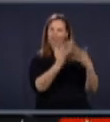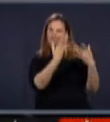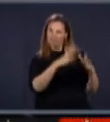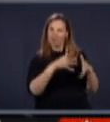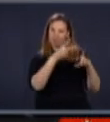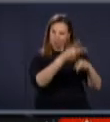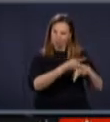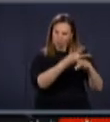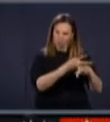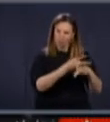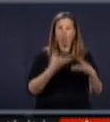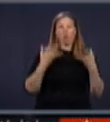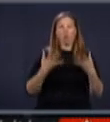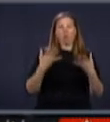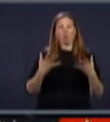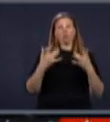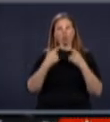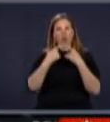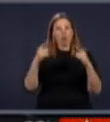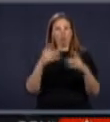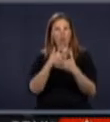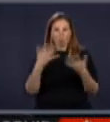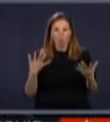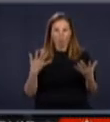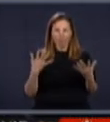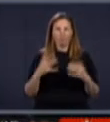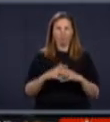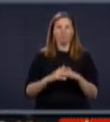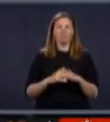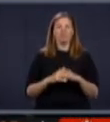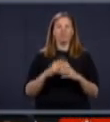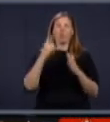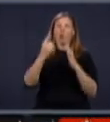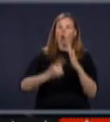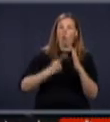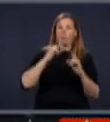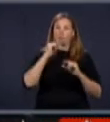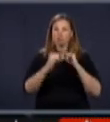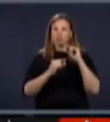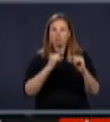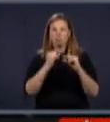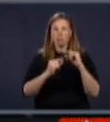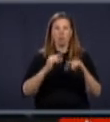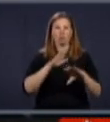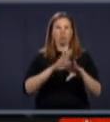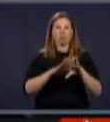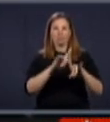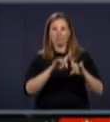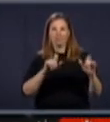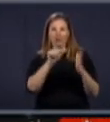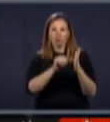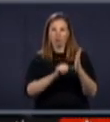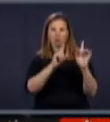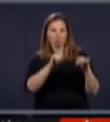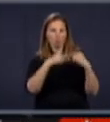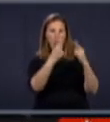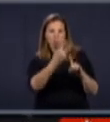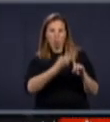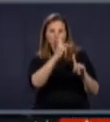soins. Aujourd'hui, ce que je vous annonce, c'est qu'on va reprendre graduellement les activités qui ont été mises en